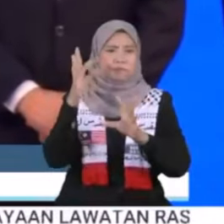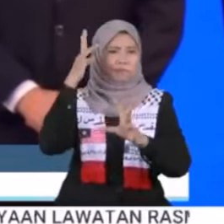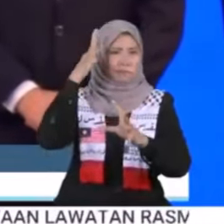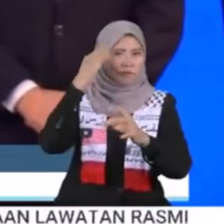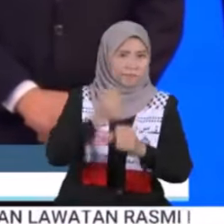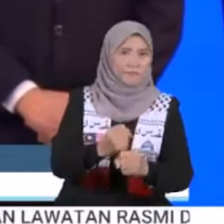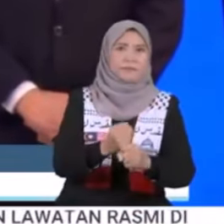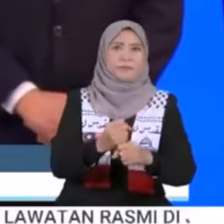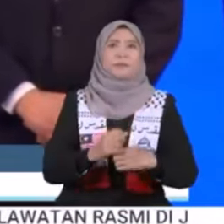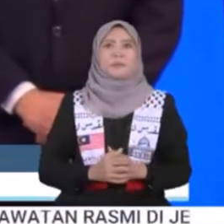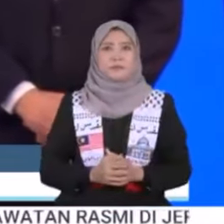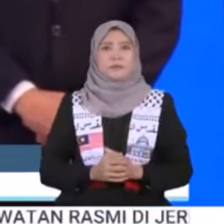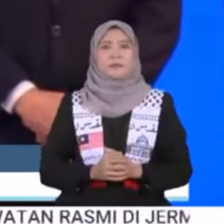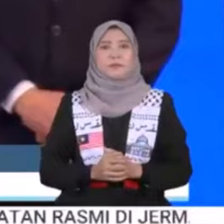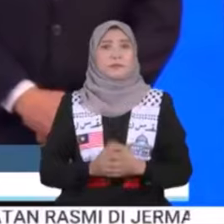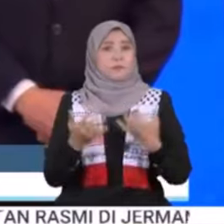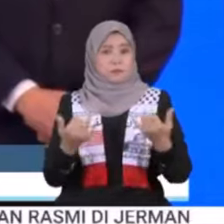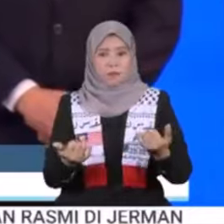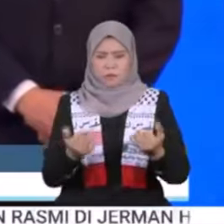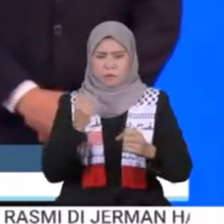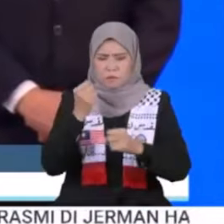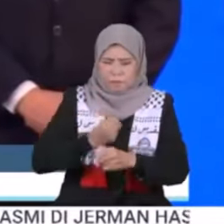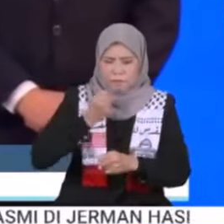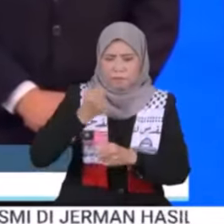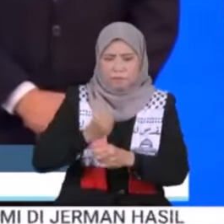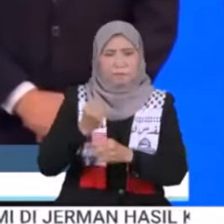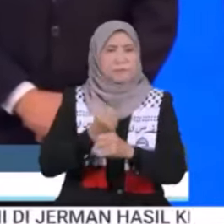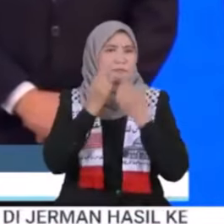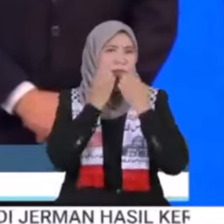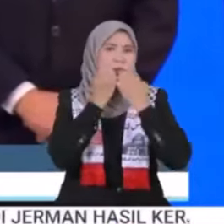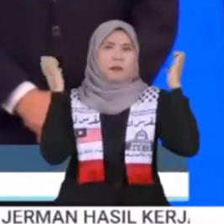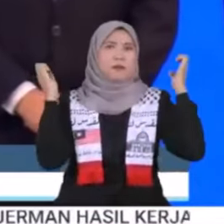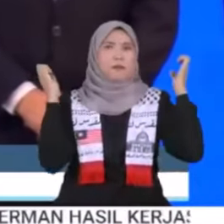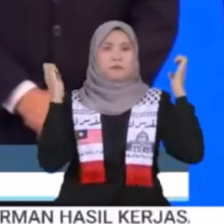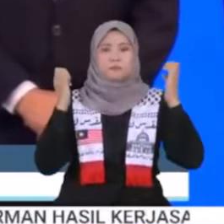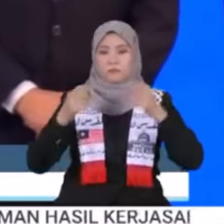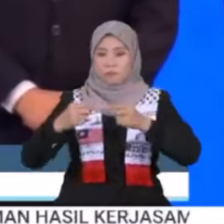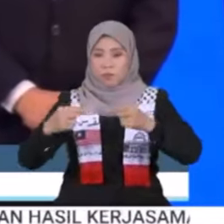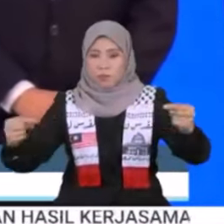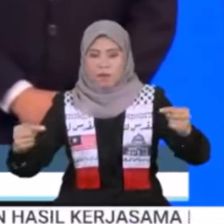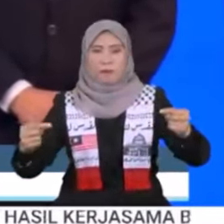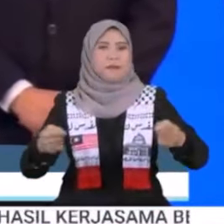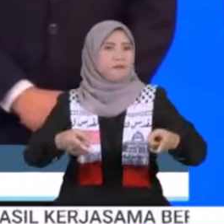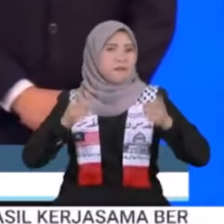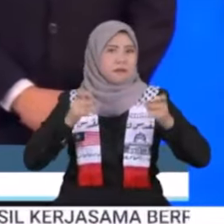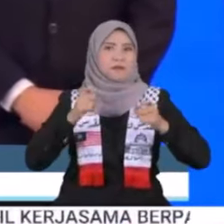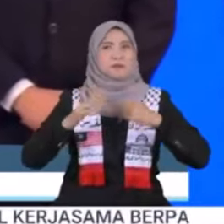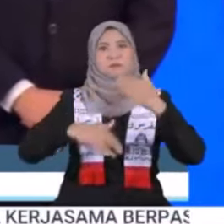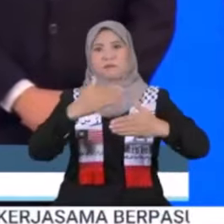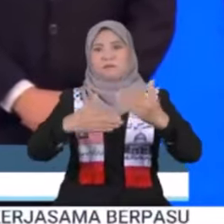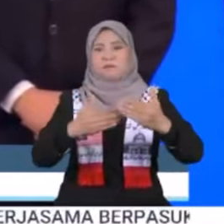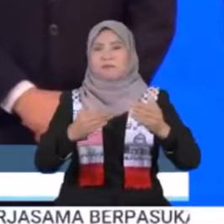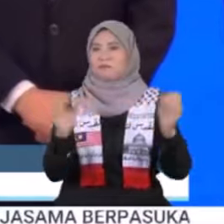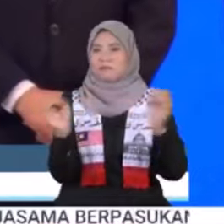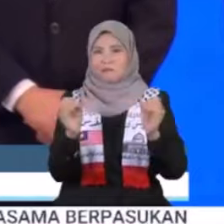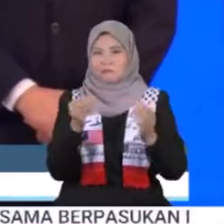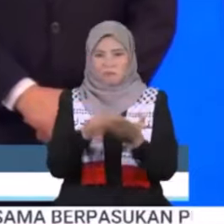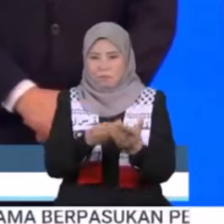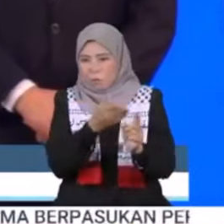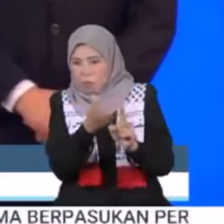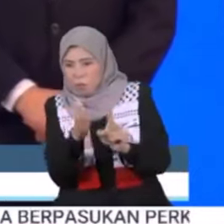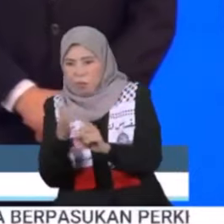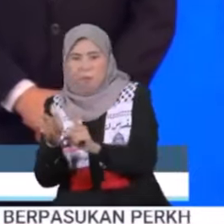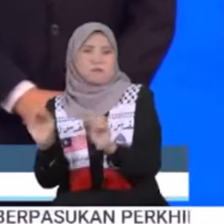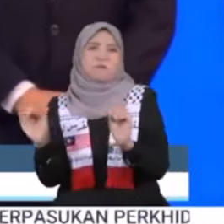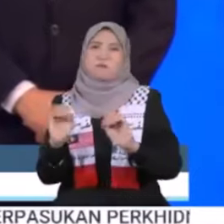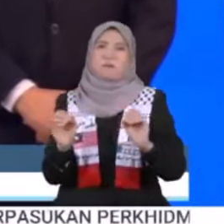dia nilai, dia kata jauh lebih cekap, keputusan lebih cepat dan tidak berlaku keterisan. Saya jumpa